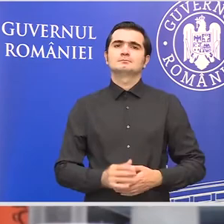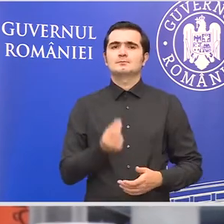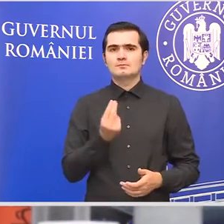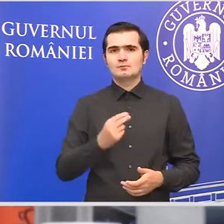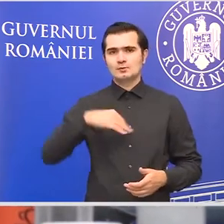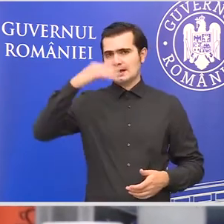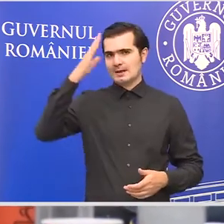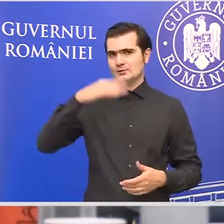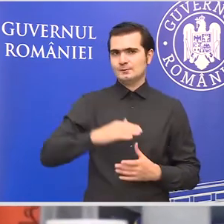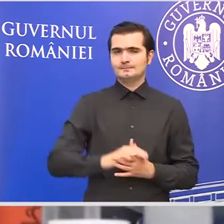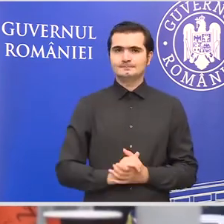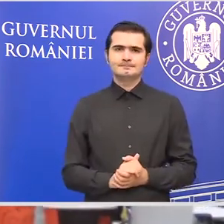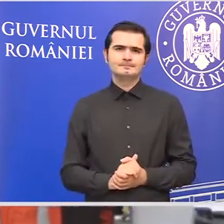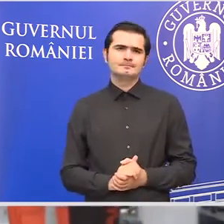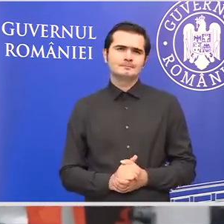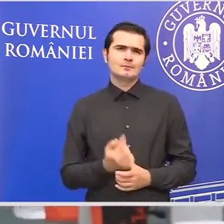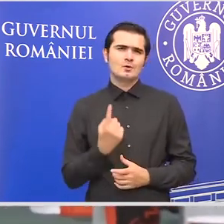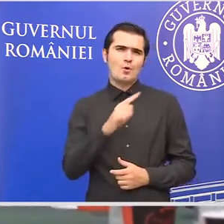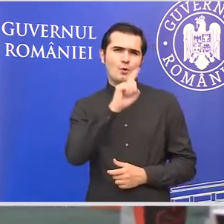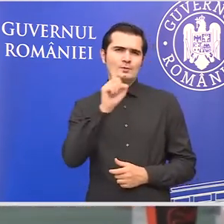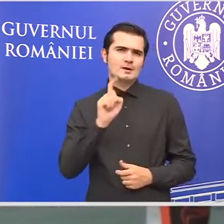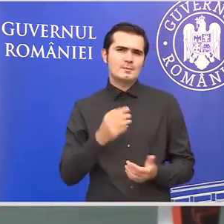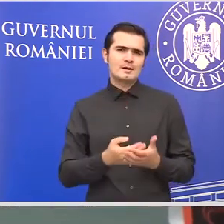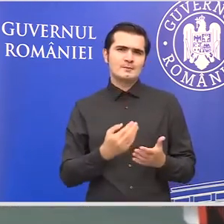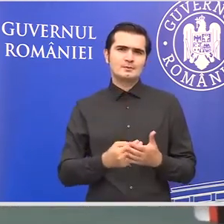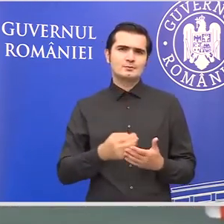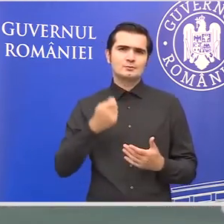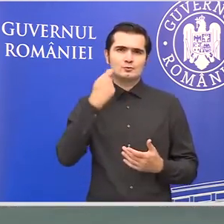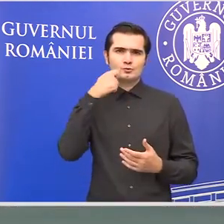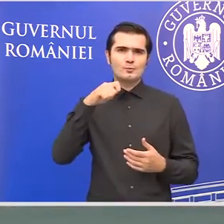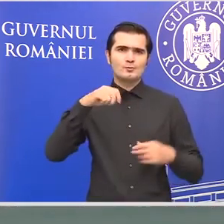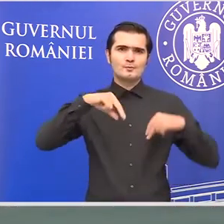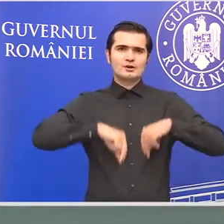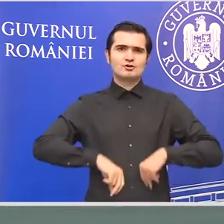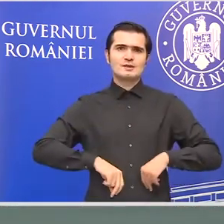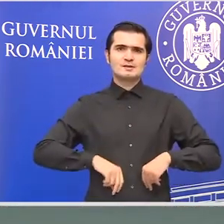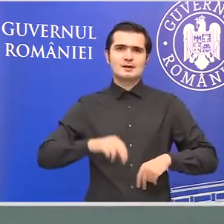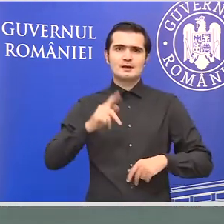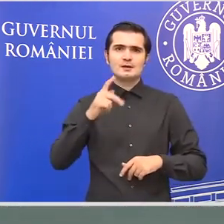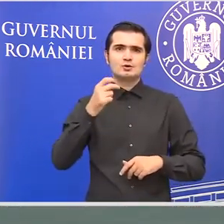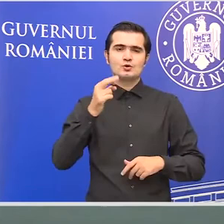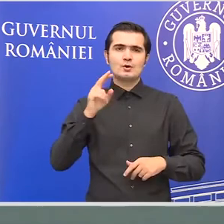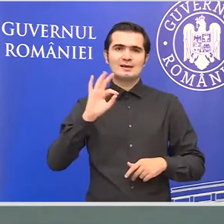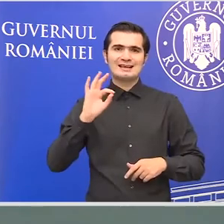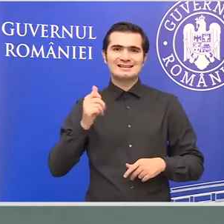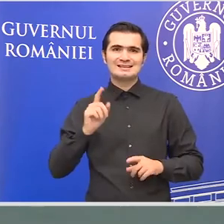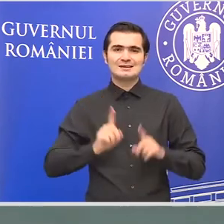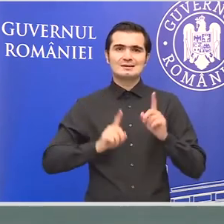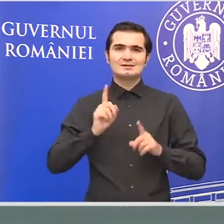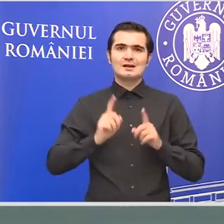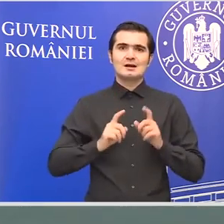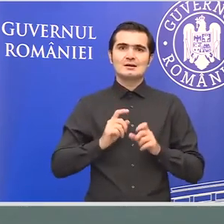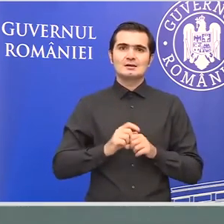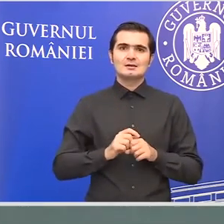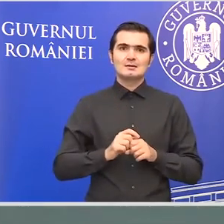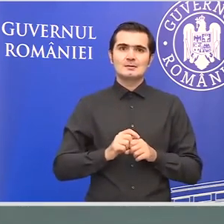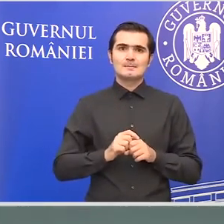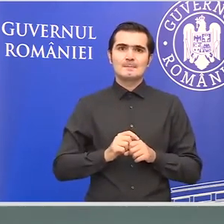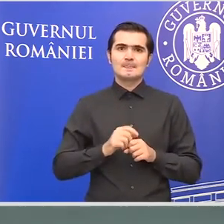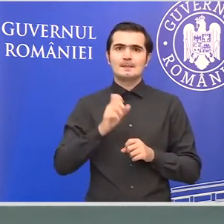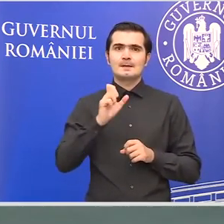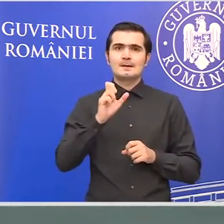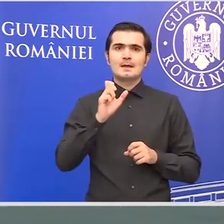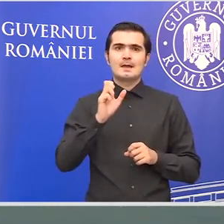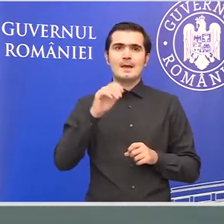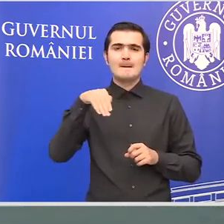Bună ziua, Liliana Curea, ProTV. O întrebare pentru domnul Valeriu Gheorghiță. În cazul în care EMA rămâne pe varianta neutră în ceea ce